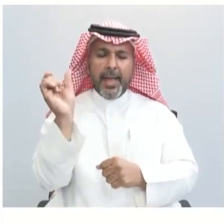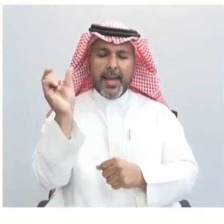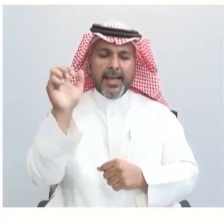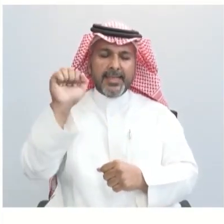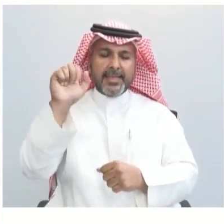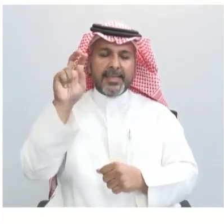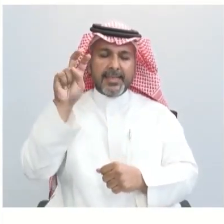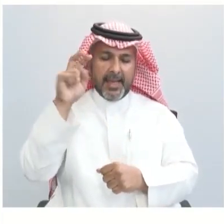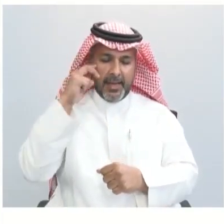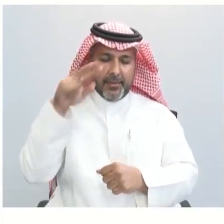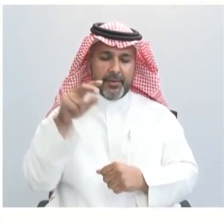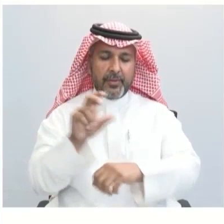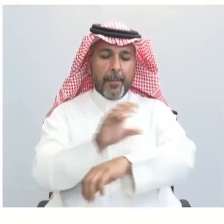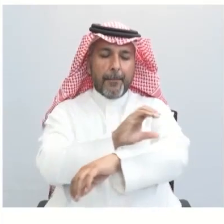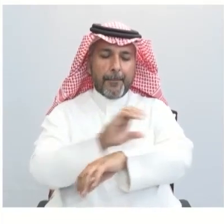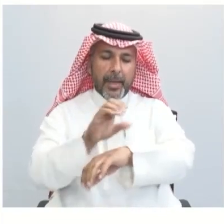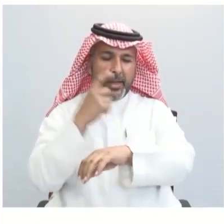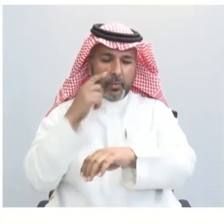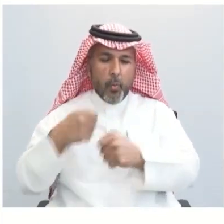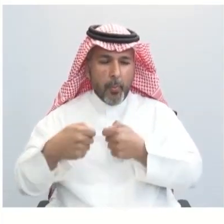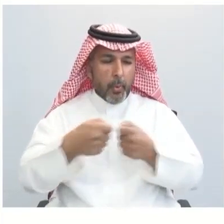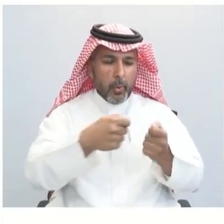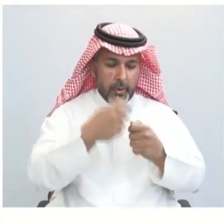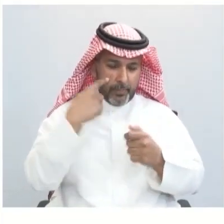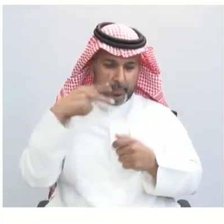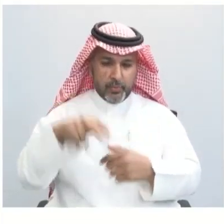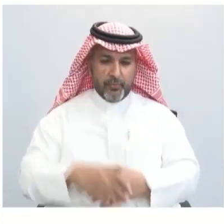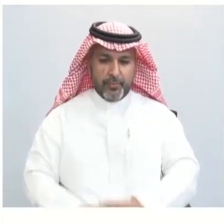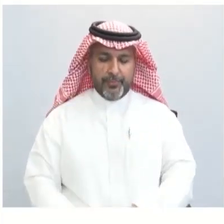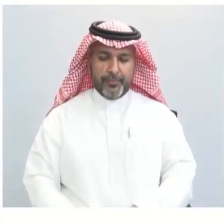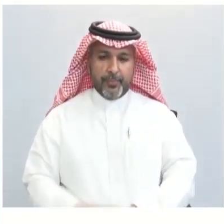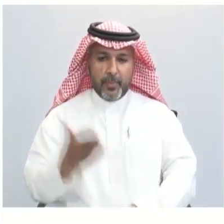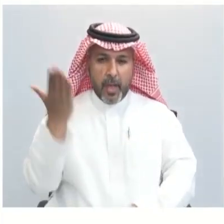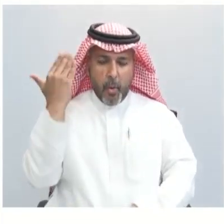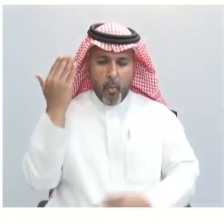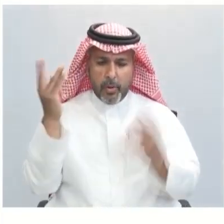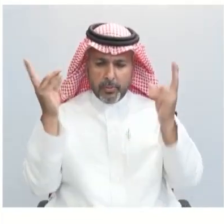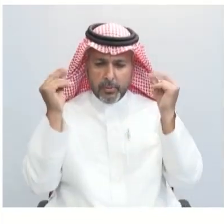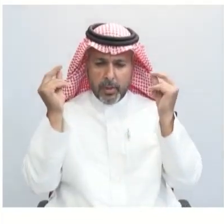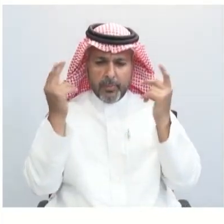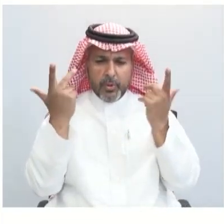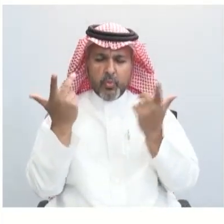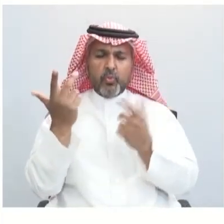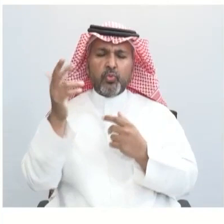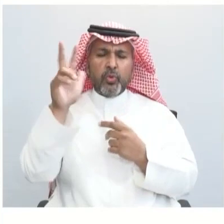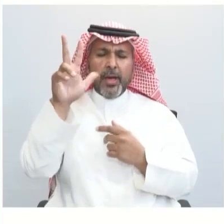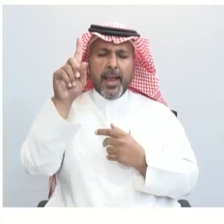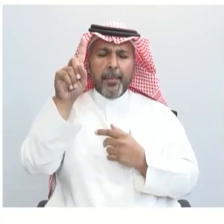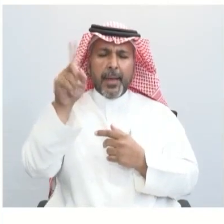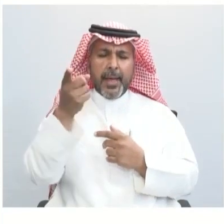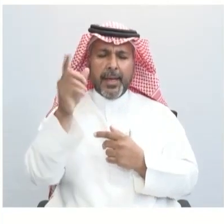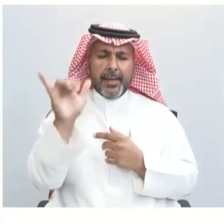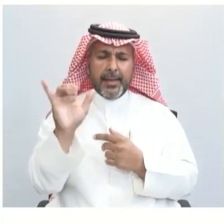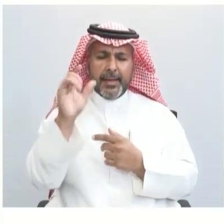تعرفنا في الدرس الماضي على التسويق عبر البريد الإلكتروني، وهو وسيلة تسويق مباشرة تتيح